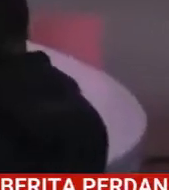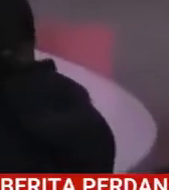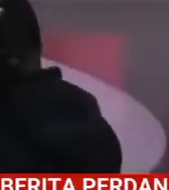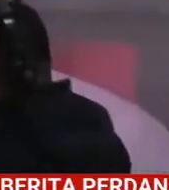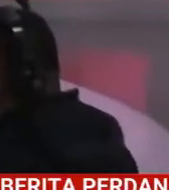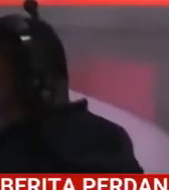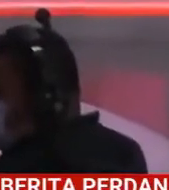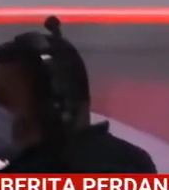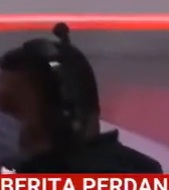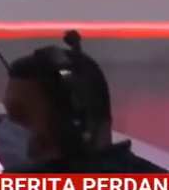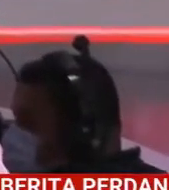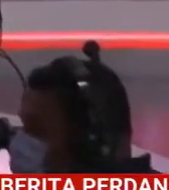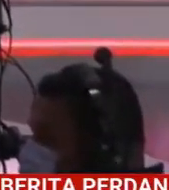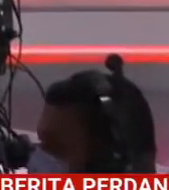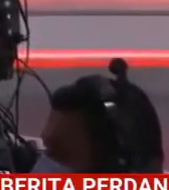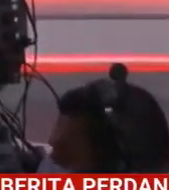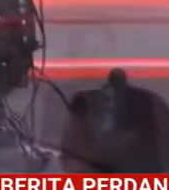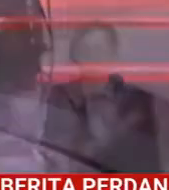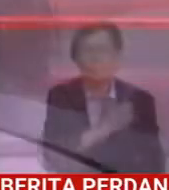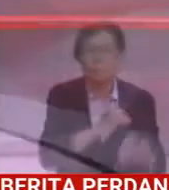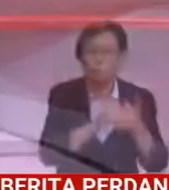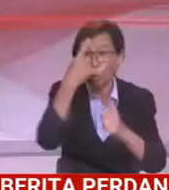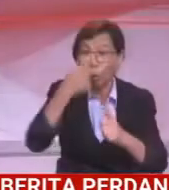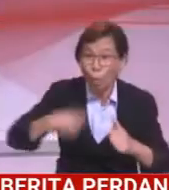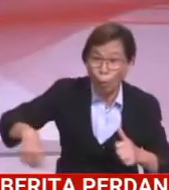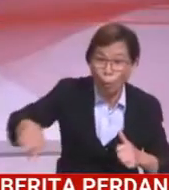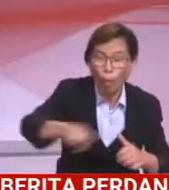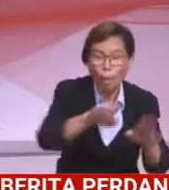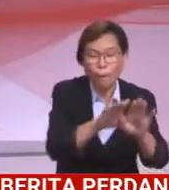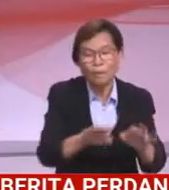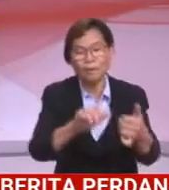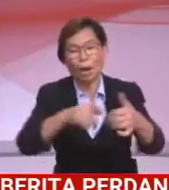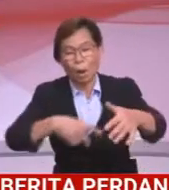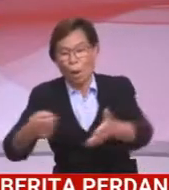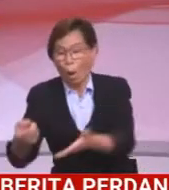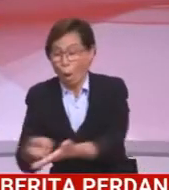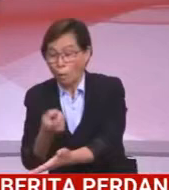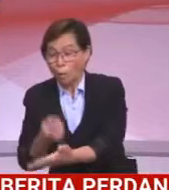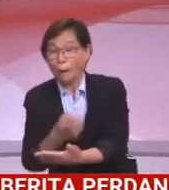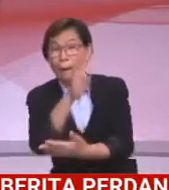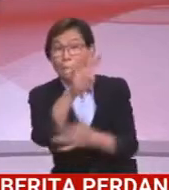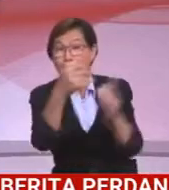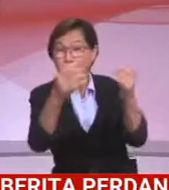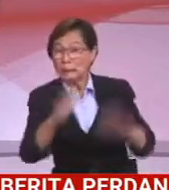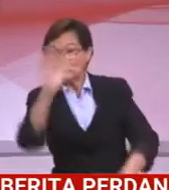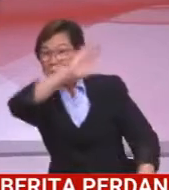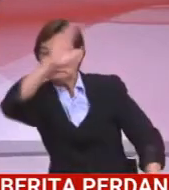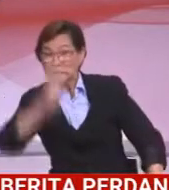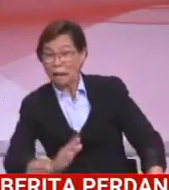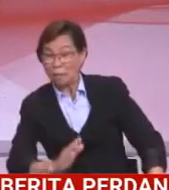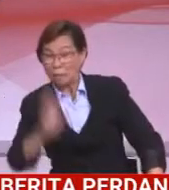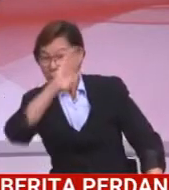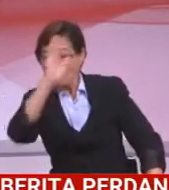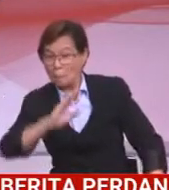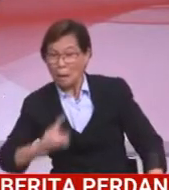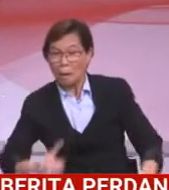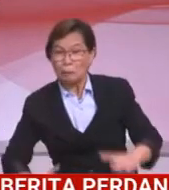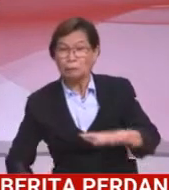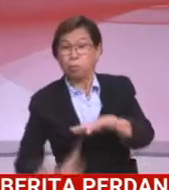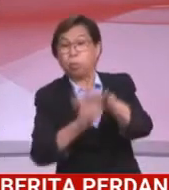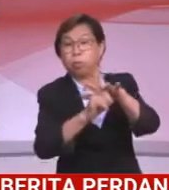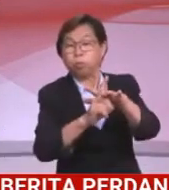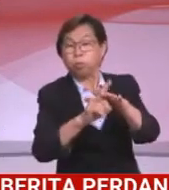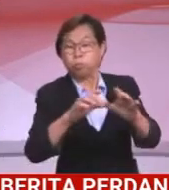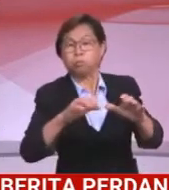Iven Assalamualaikum salam sukang untuk semua perkembangan hoki terlebih dahulu empat pemain yang tidak pernah membuat penampilan bersama